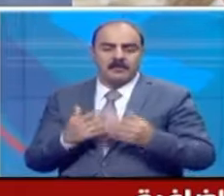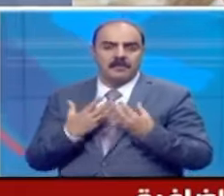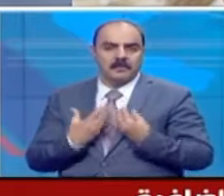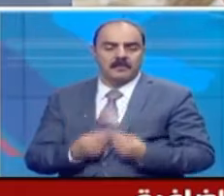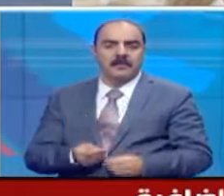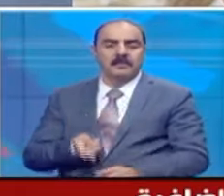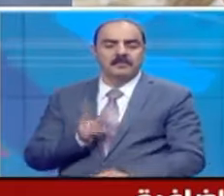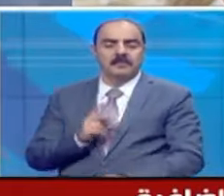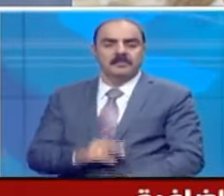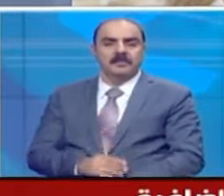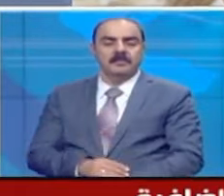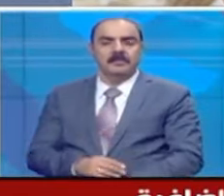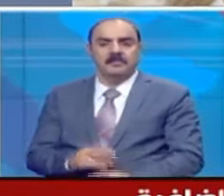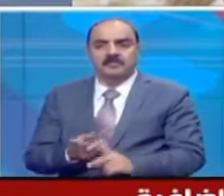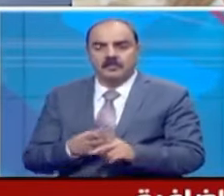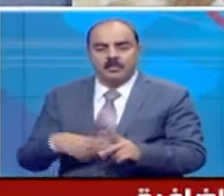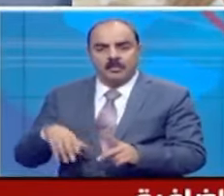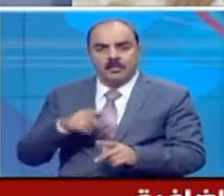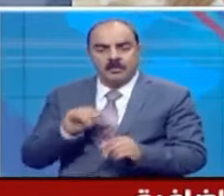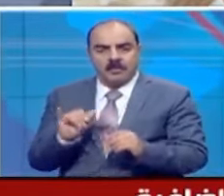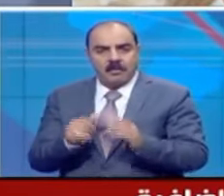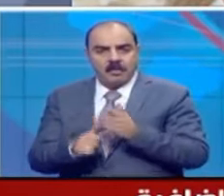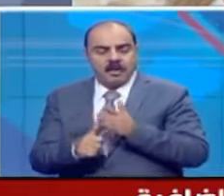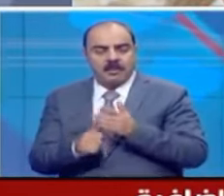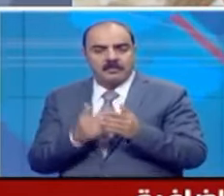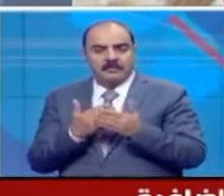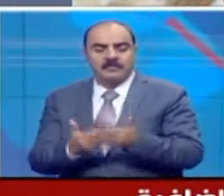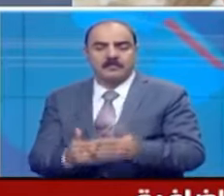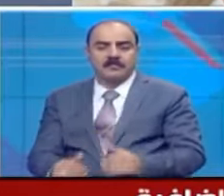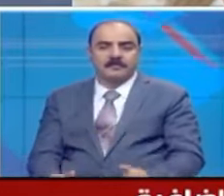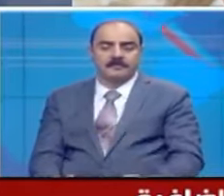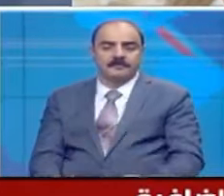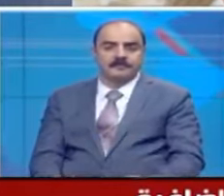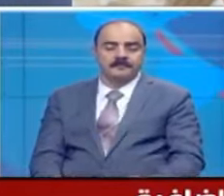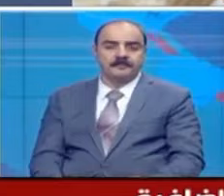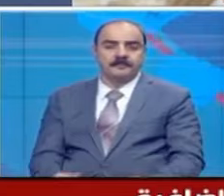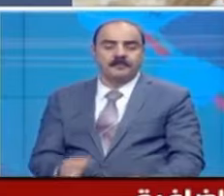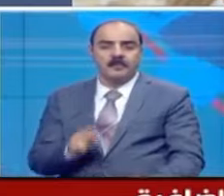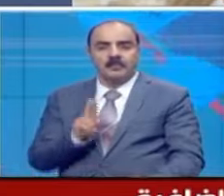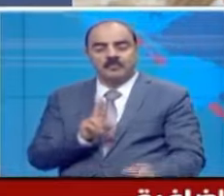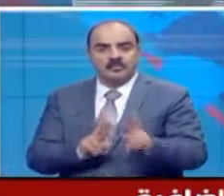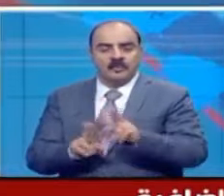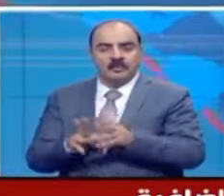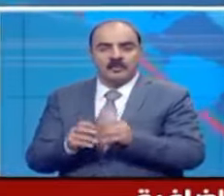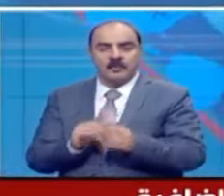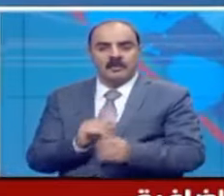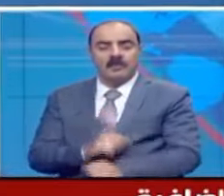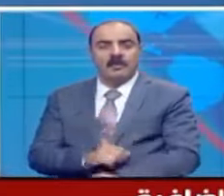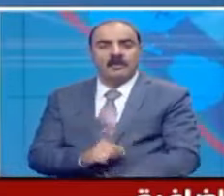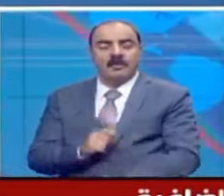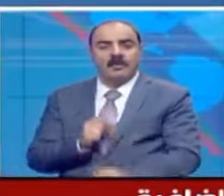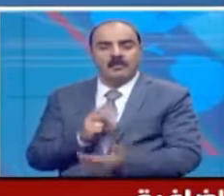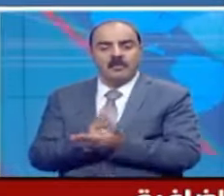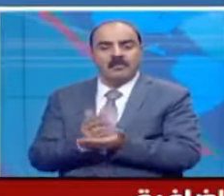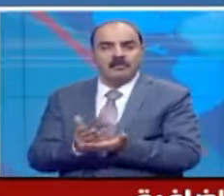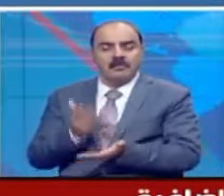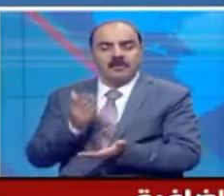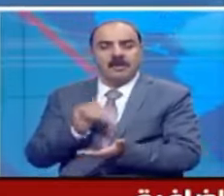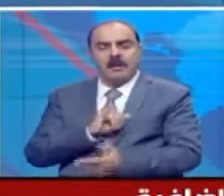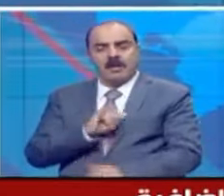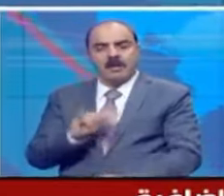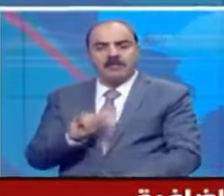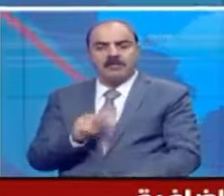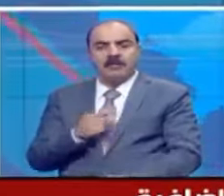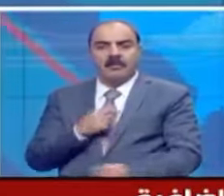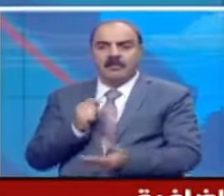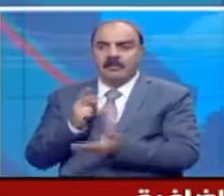وده مطالب من الناس في استجابت ليها الدولة بشكل عام. تمام. أستاذ أكرم، يعني دائما زيادة الأجور يتبعها